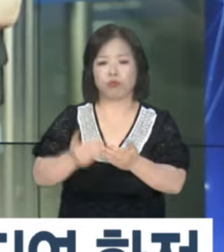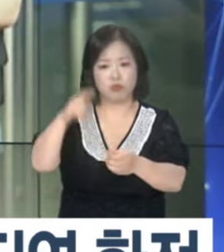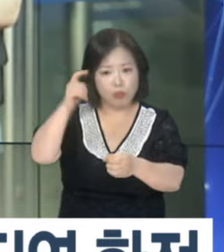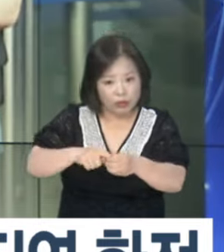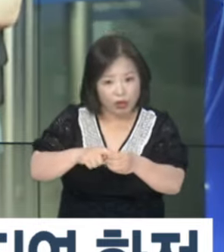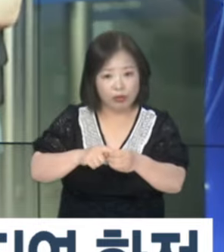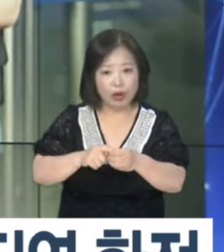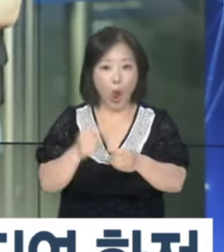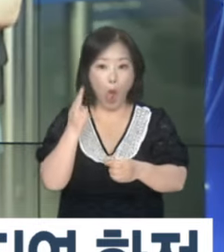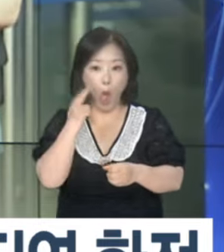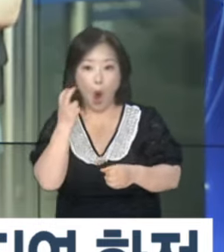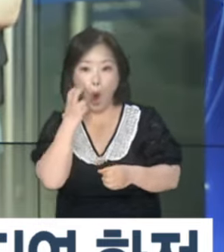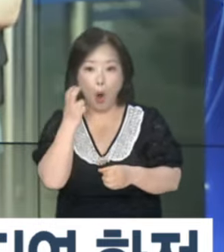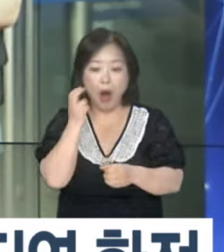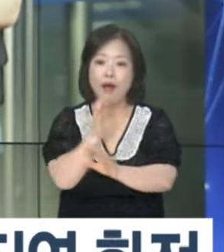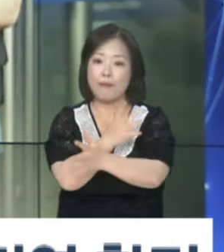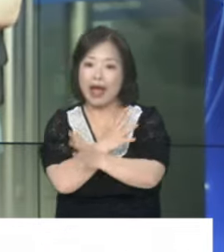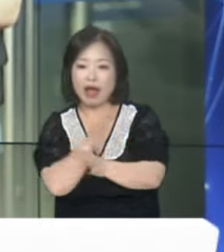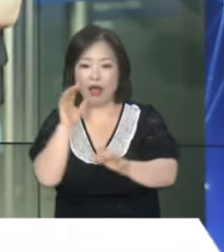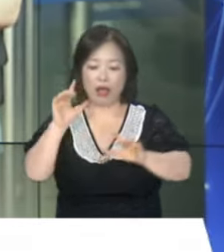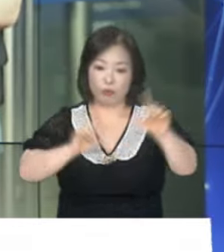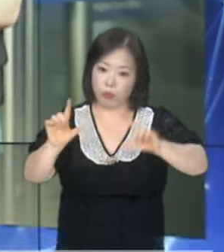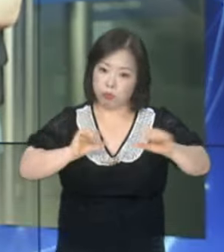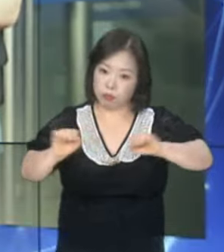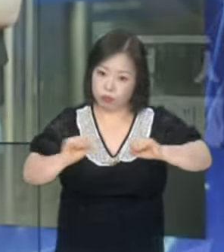논란을 불렀습니다 이현